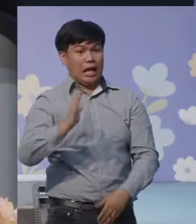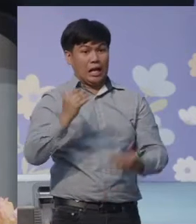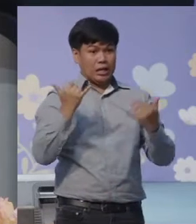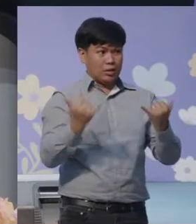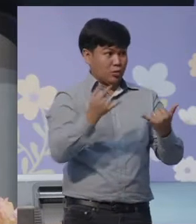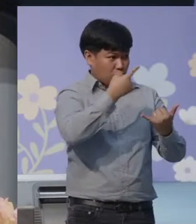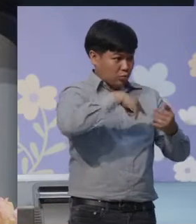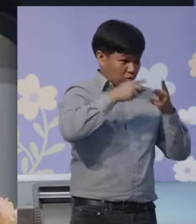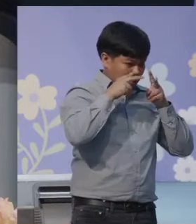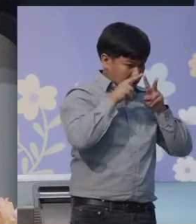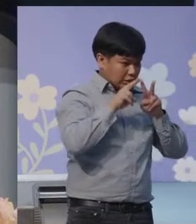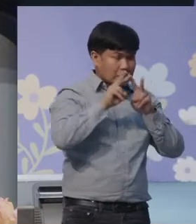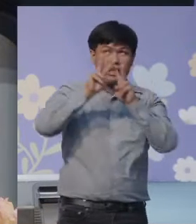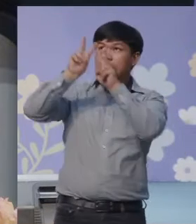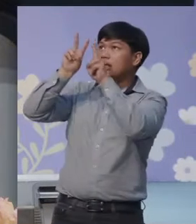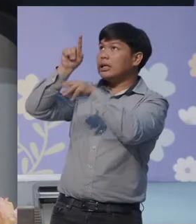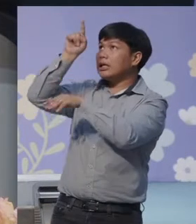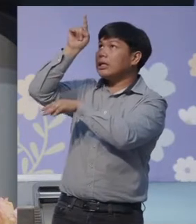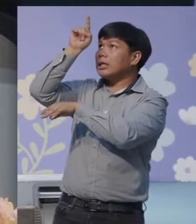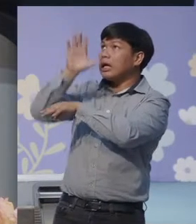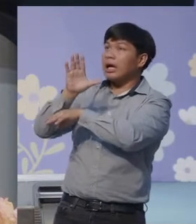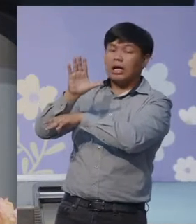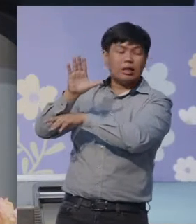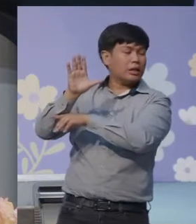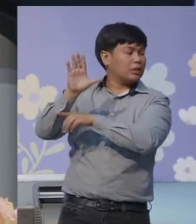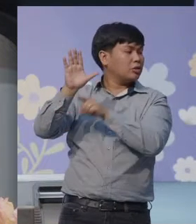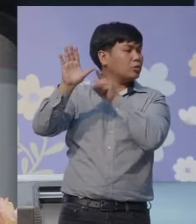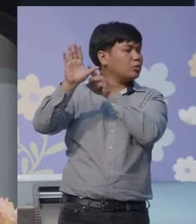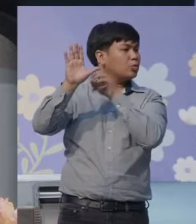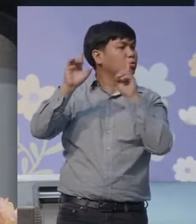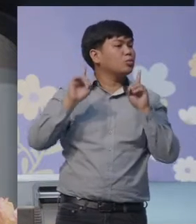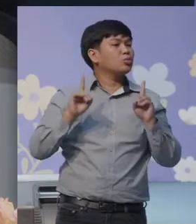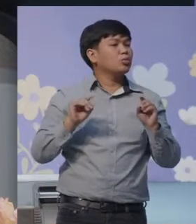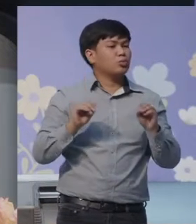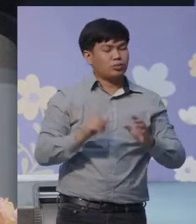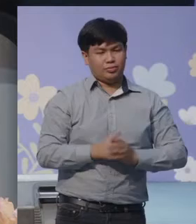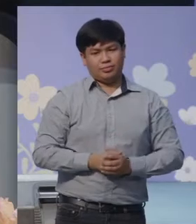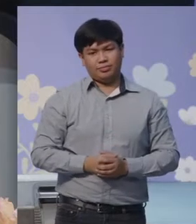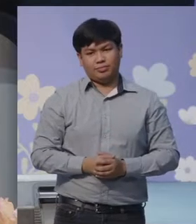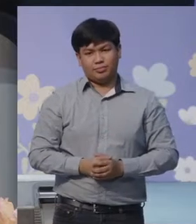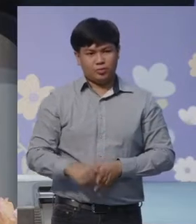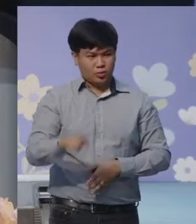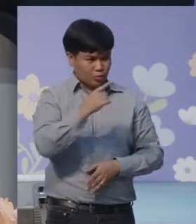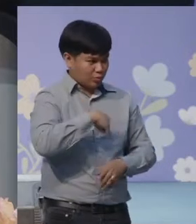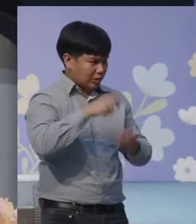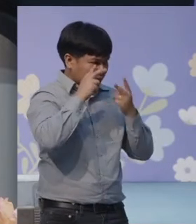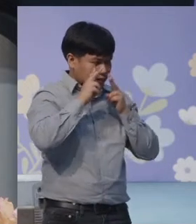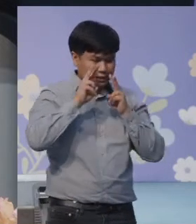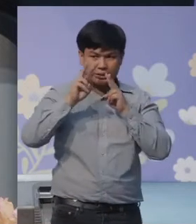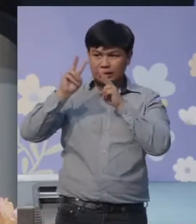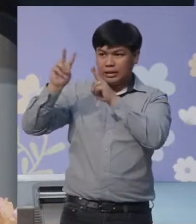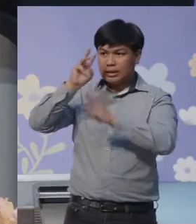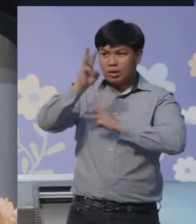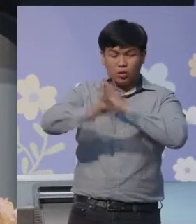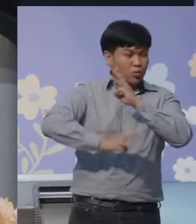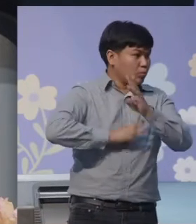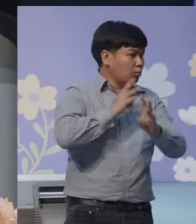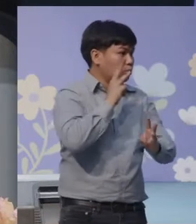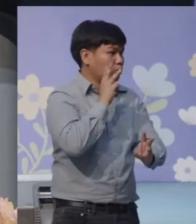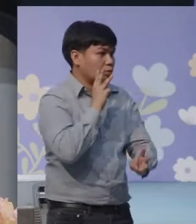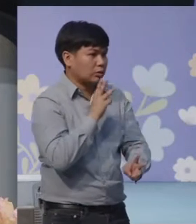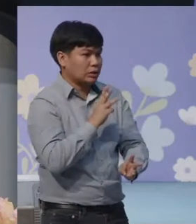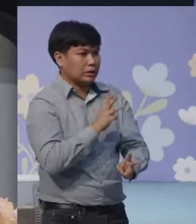makikita natin tungkol sa Diyos ni Hana? Nakita natin yung daigdig